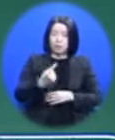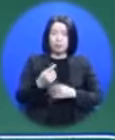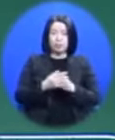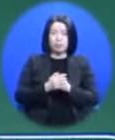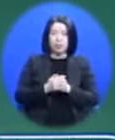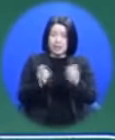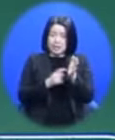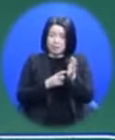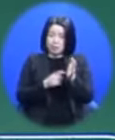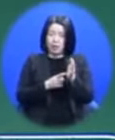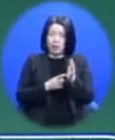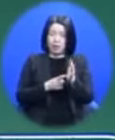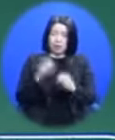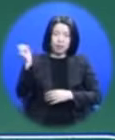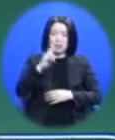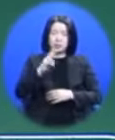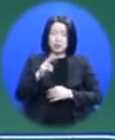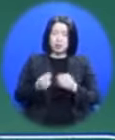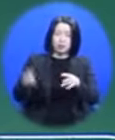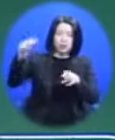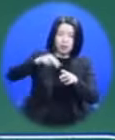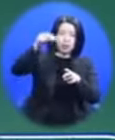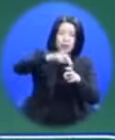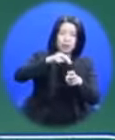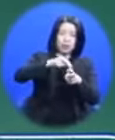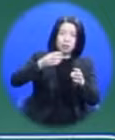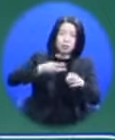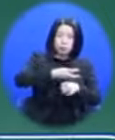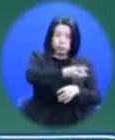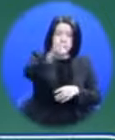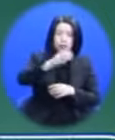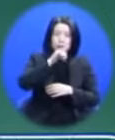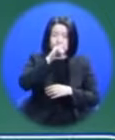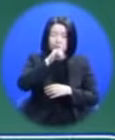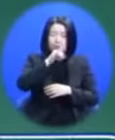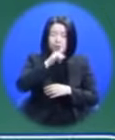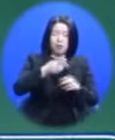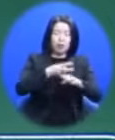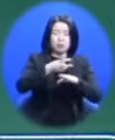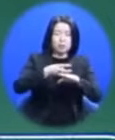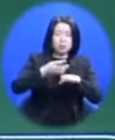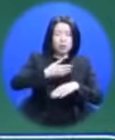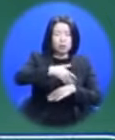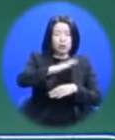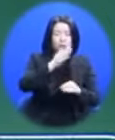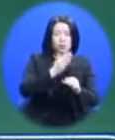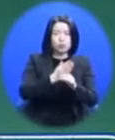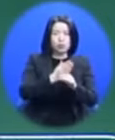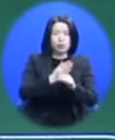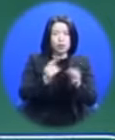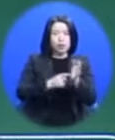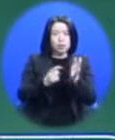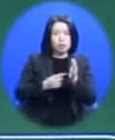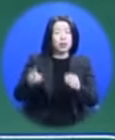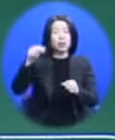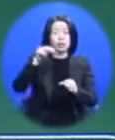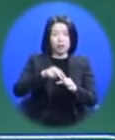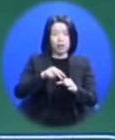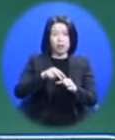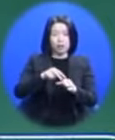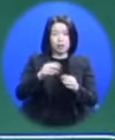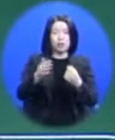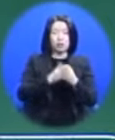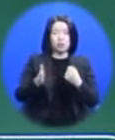아주 급하게 갑자기 그 버스를 다 타고 떠났습니다. 버스를 타고 한참 가다가 보니까 너무 급하게 타가지고